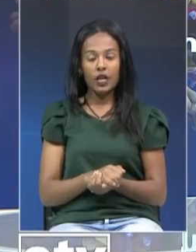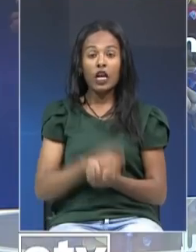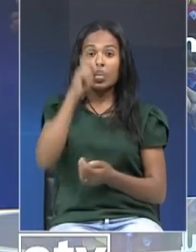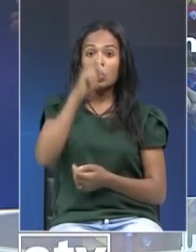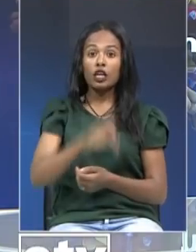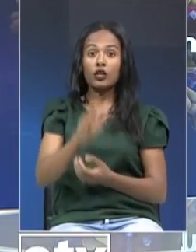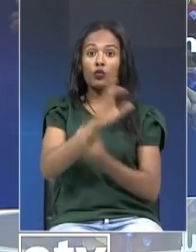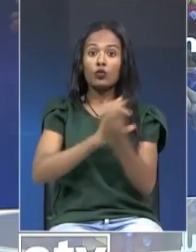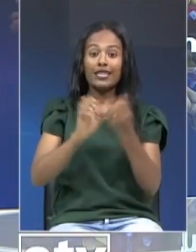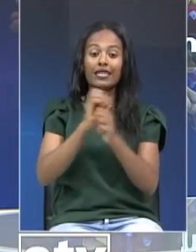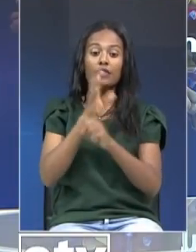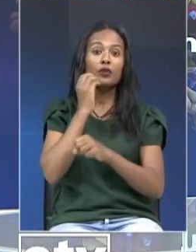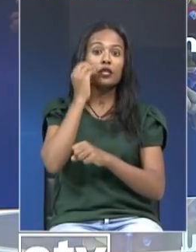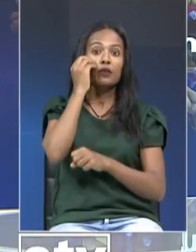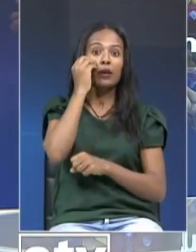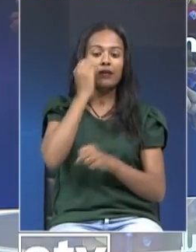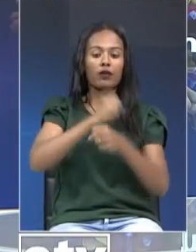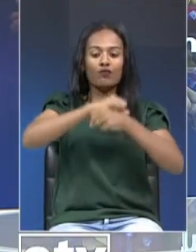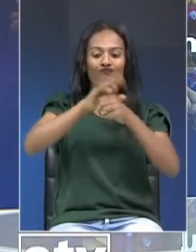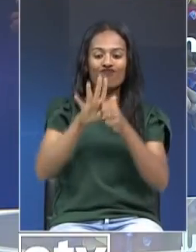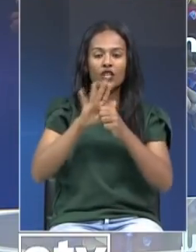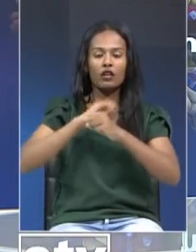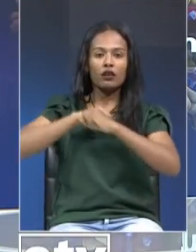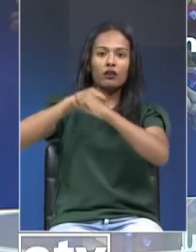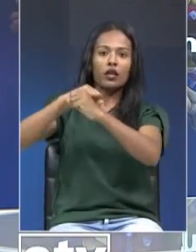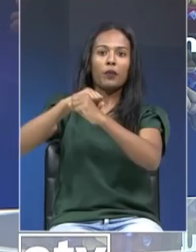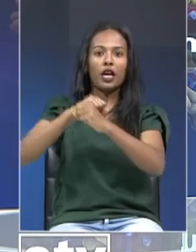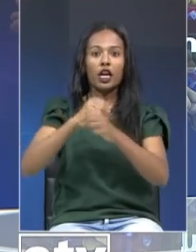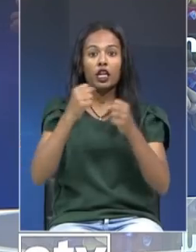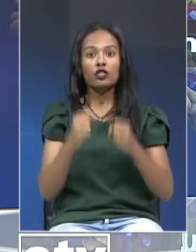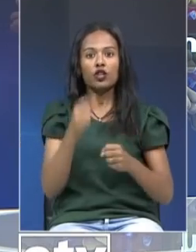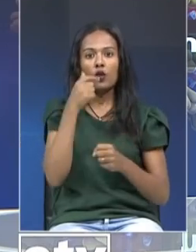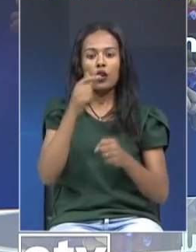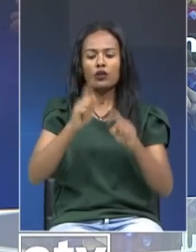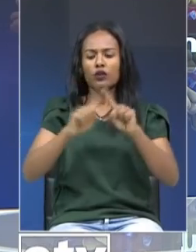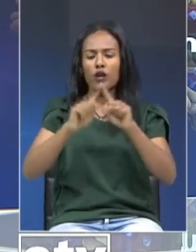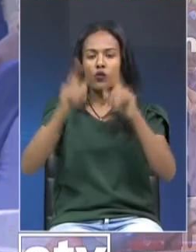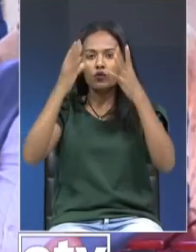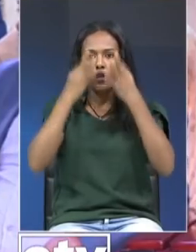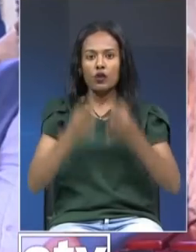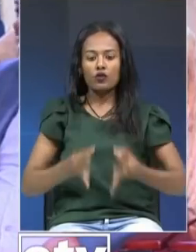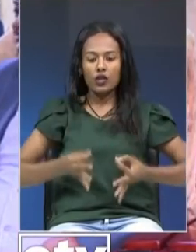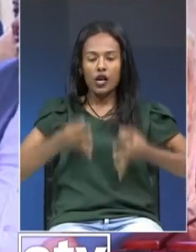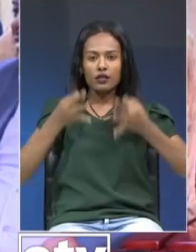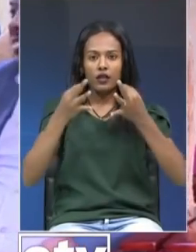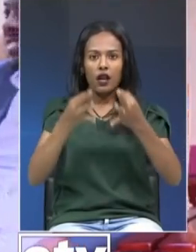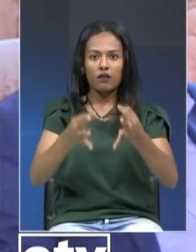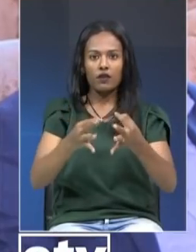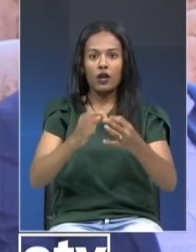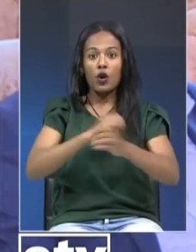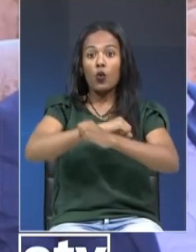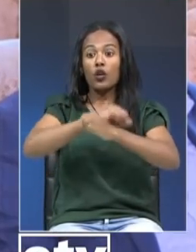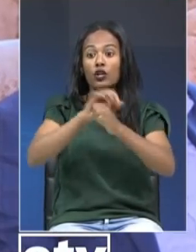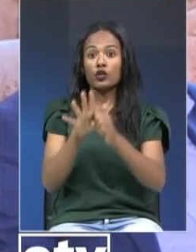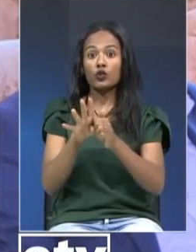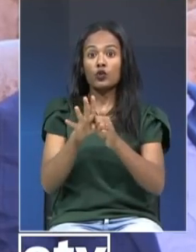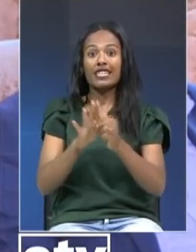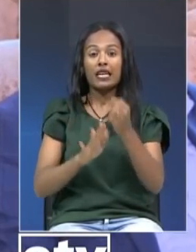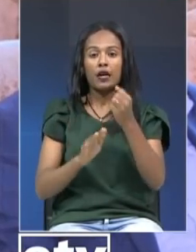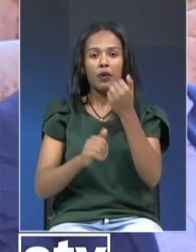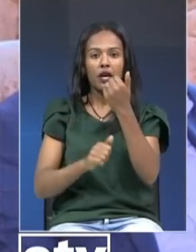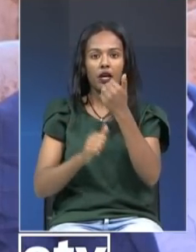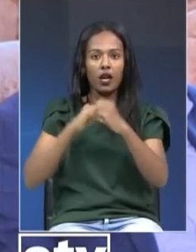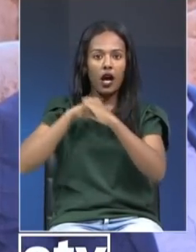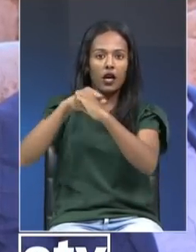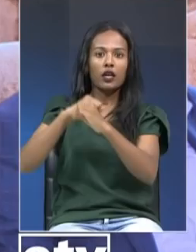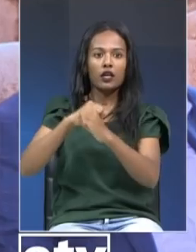የደቡብ ክልል ምክር ቤት የኮሮና ቫይረስ ወረርሽኝን ለመከላከል ያስችላሉ ያላቸውን የተለያዩ ውሳኔዎችን አሳለፈ። ወረርሽኙን ለመከላከል ከተቋቋመ